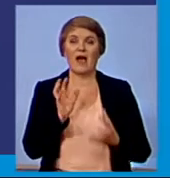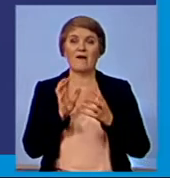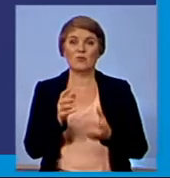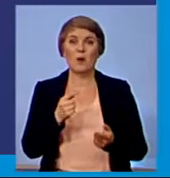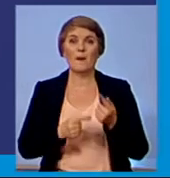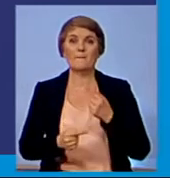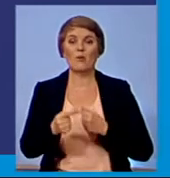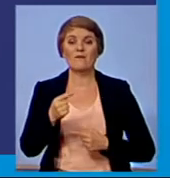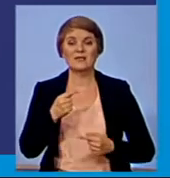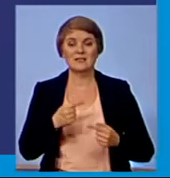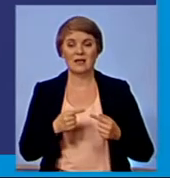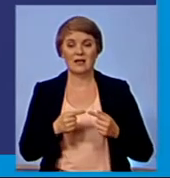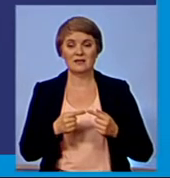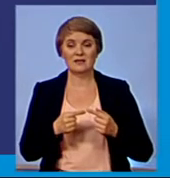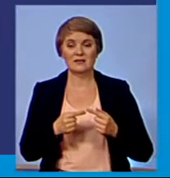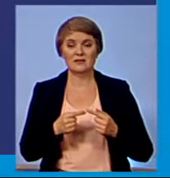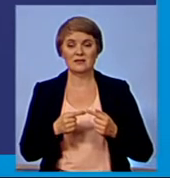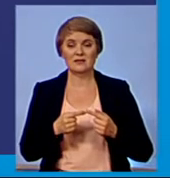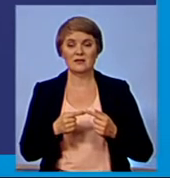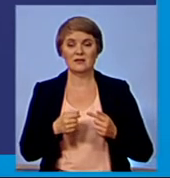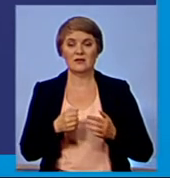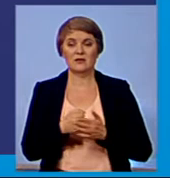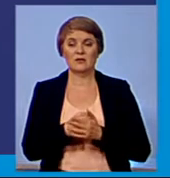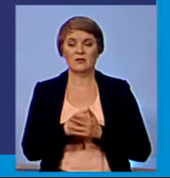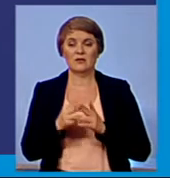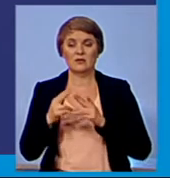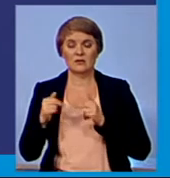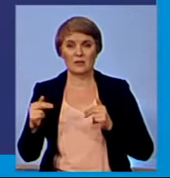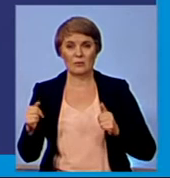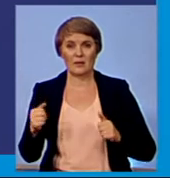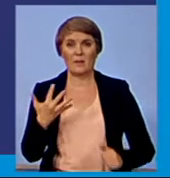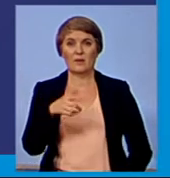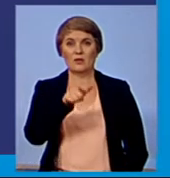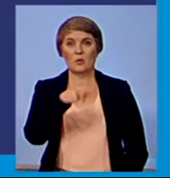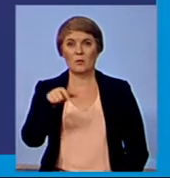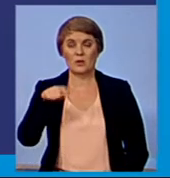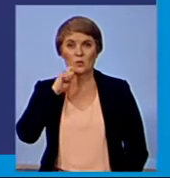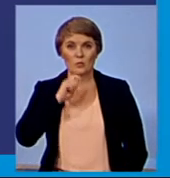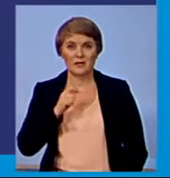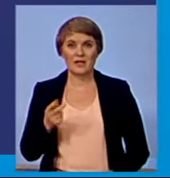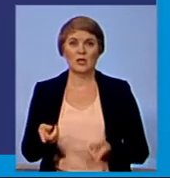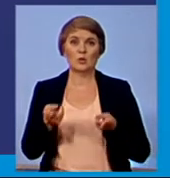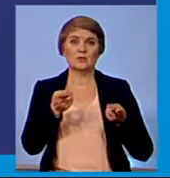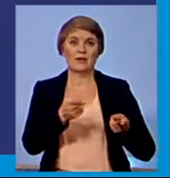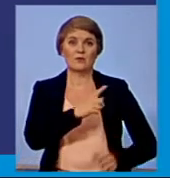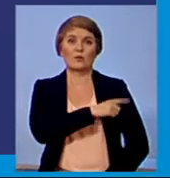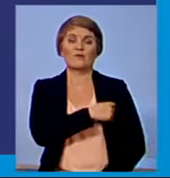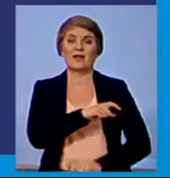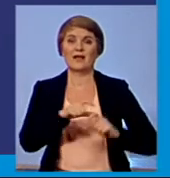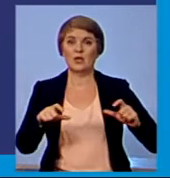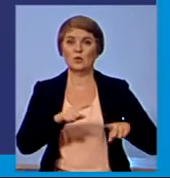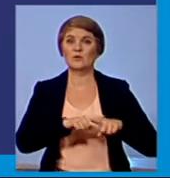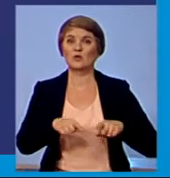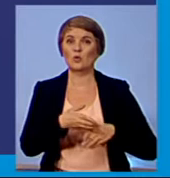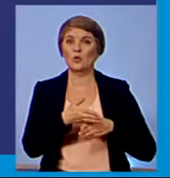за маршрутом Сербія-Одеса-Дніпро. 5 громадян України було доставлено до лікарні швидкої допомоги міста